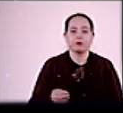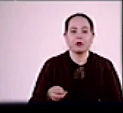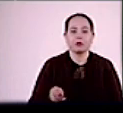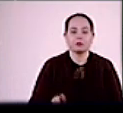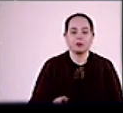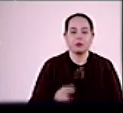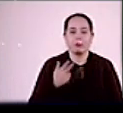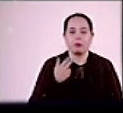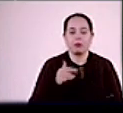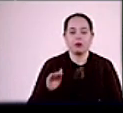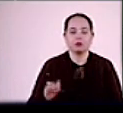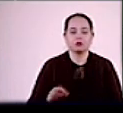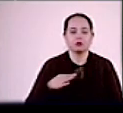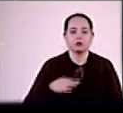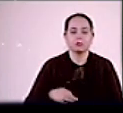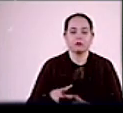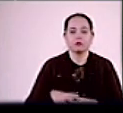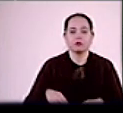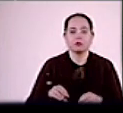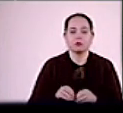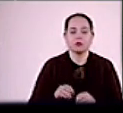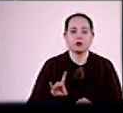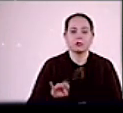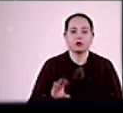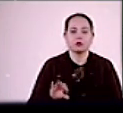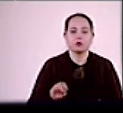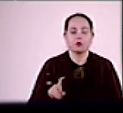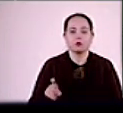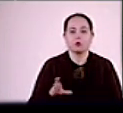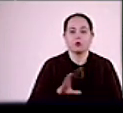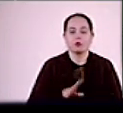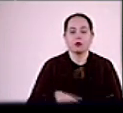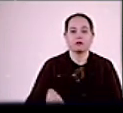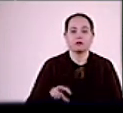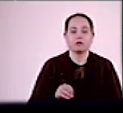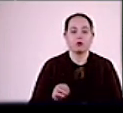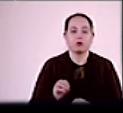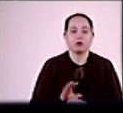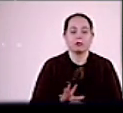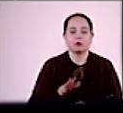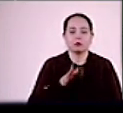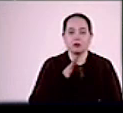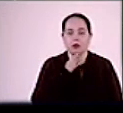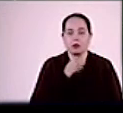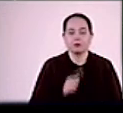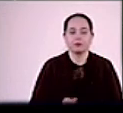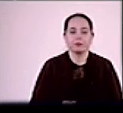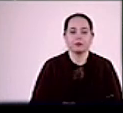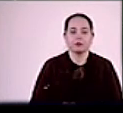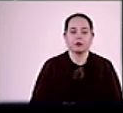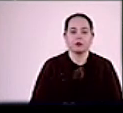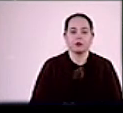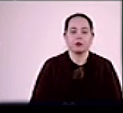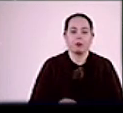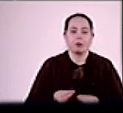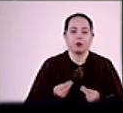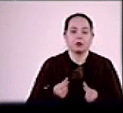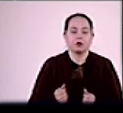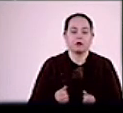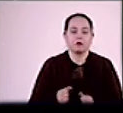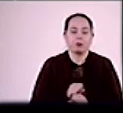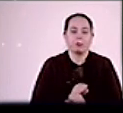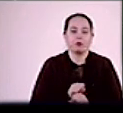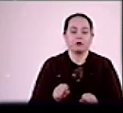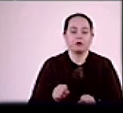Петя – младший сын в семье Ростовых. Ему было всего 15 лет. Поддавшись